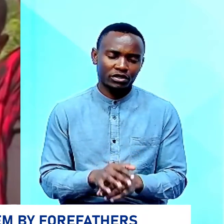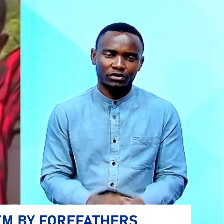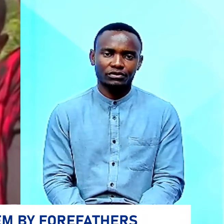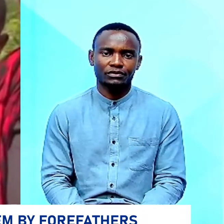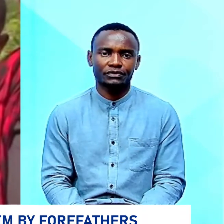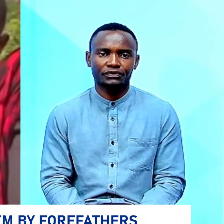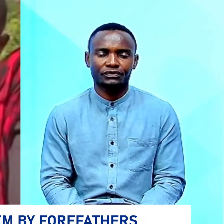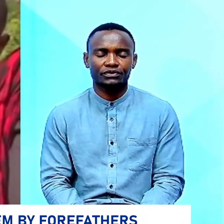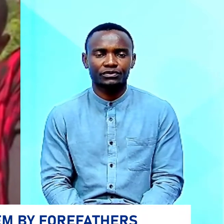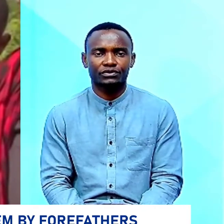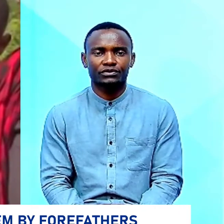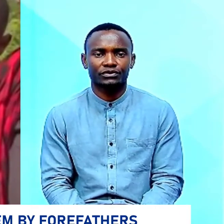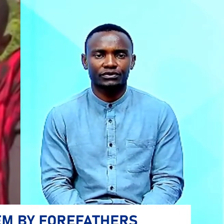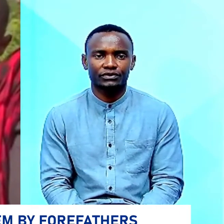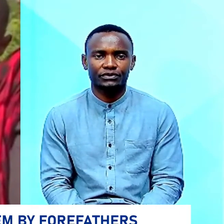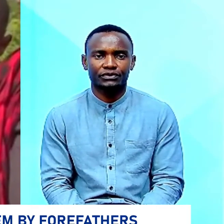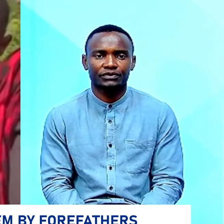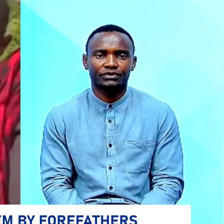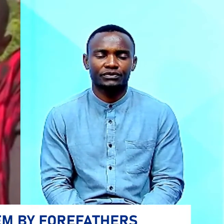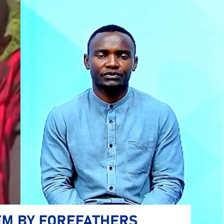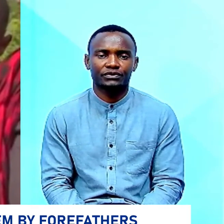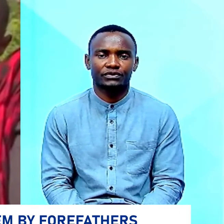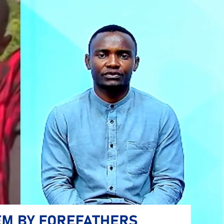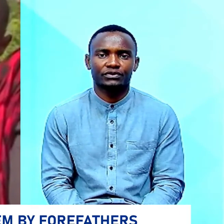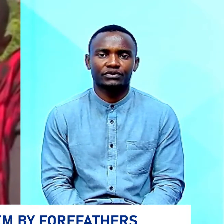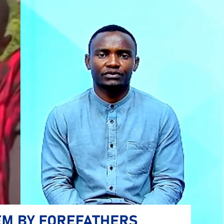ambayo zimekuja, hatutaki manyanyaso.